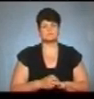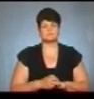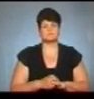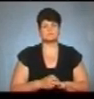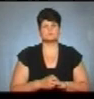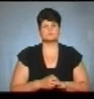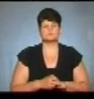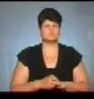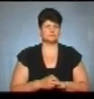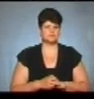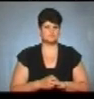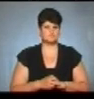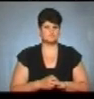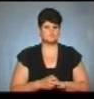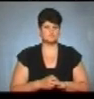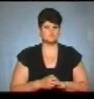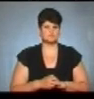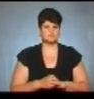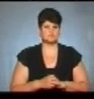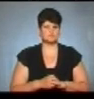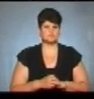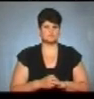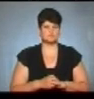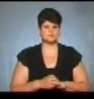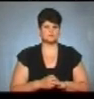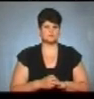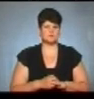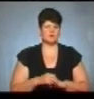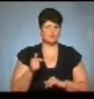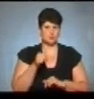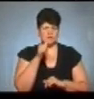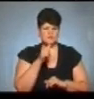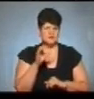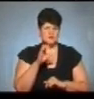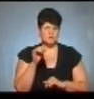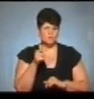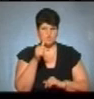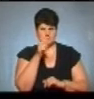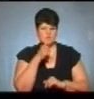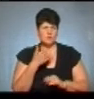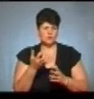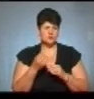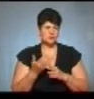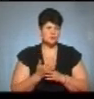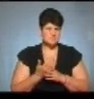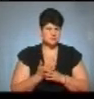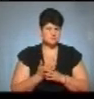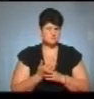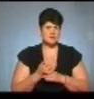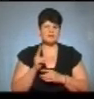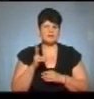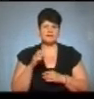Рахунок того, що в грудні місяці я отримав субсидію, і в